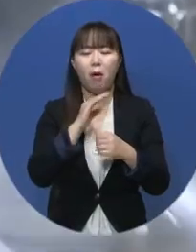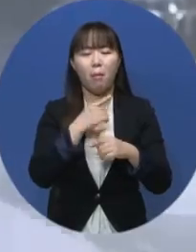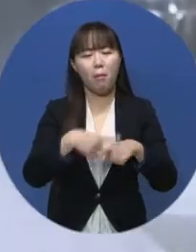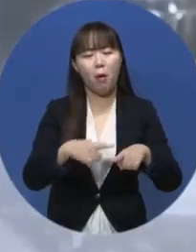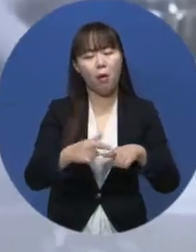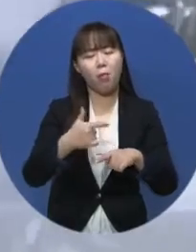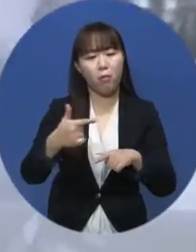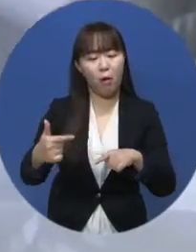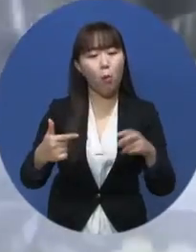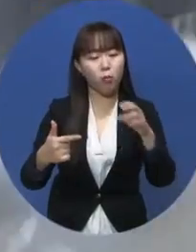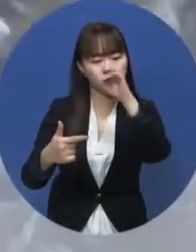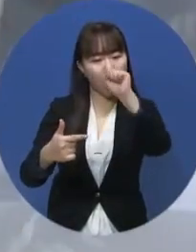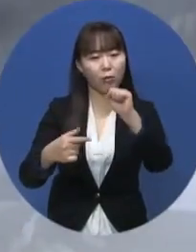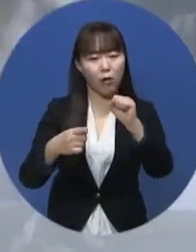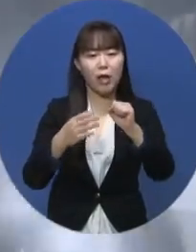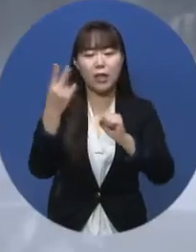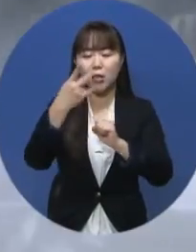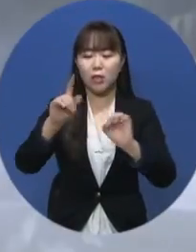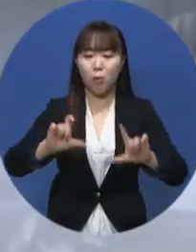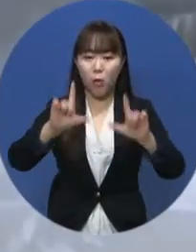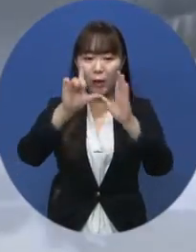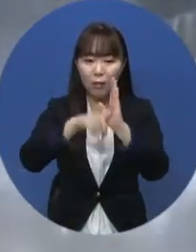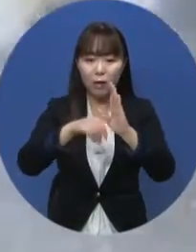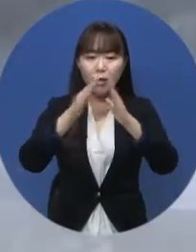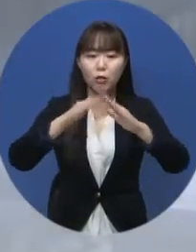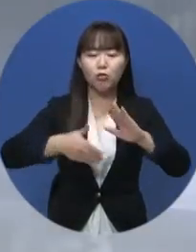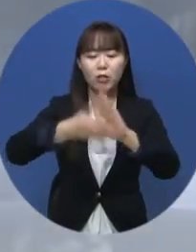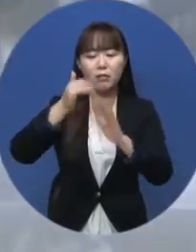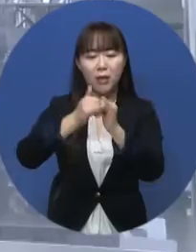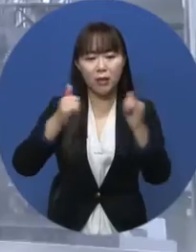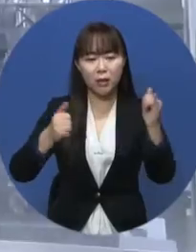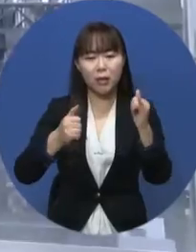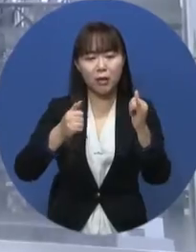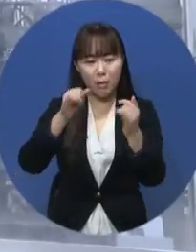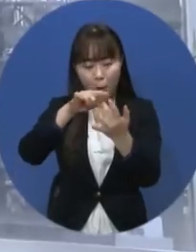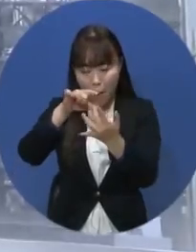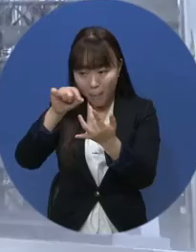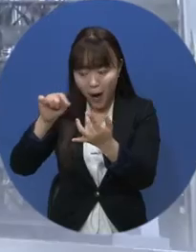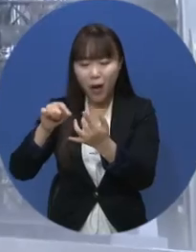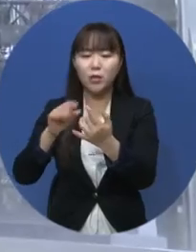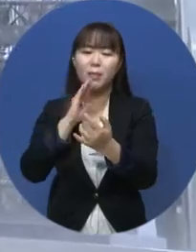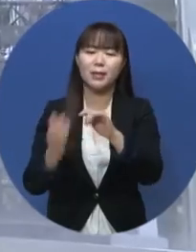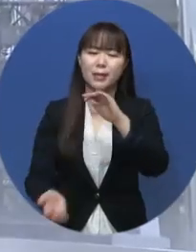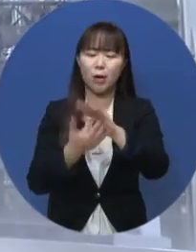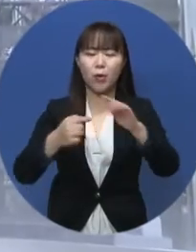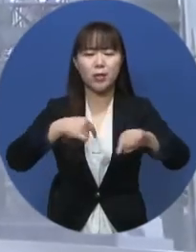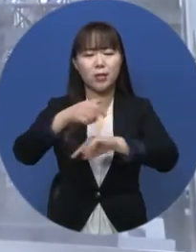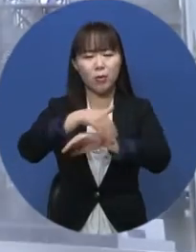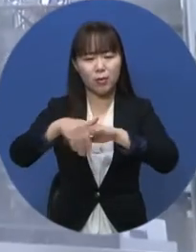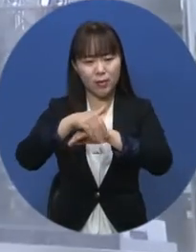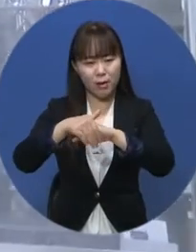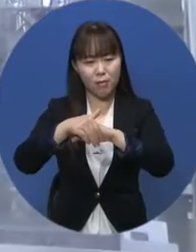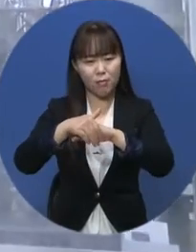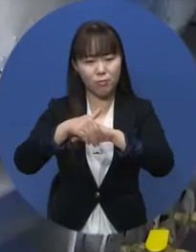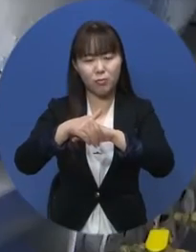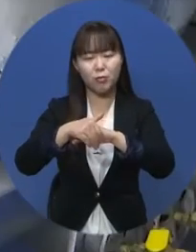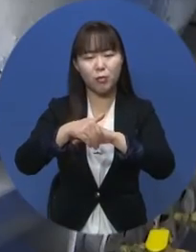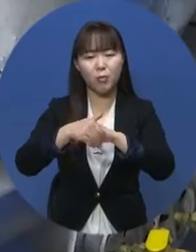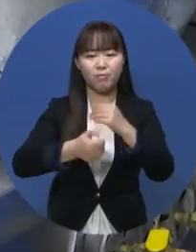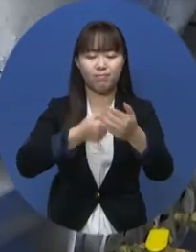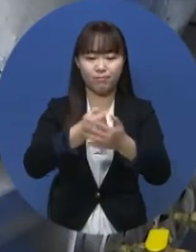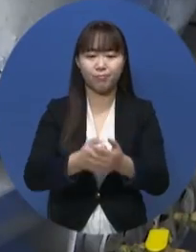받고 있으며 지난 2015년 전주 시민들이 선택한 전주시 최고 정책으로 도 송 꼽혔습니다